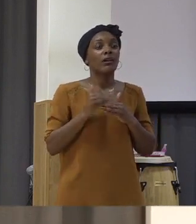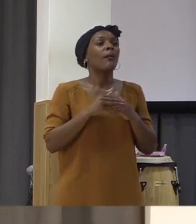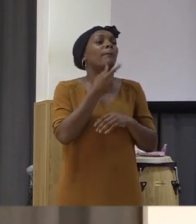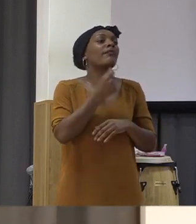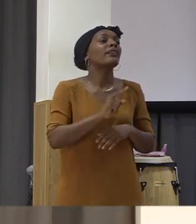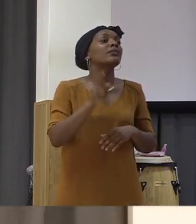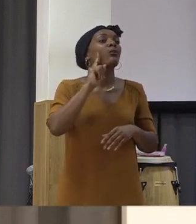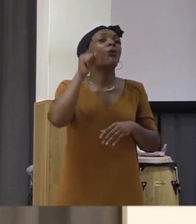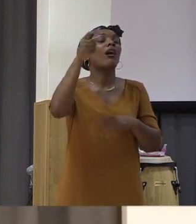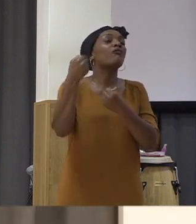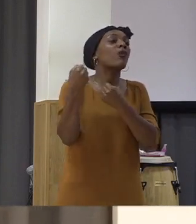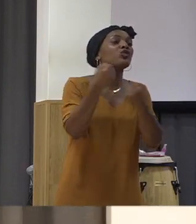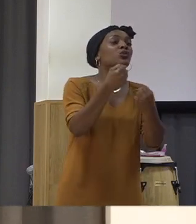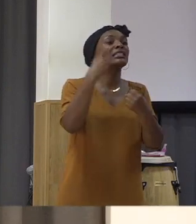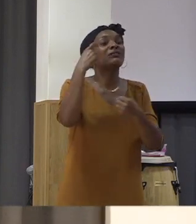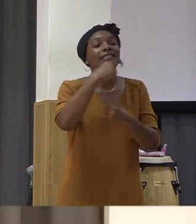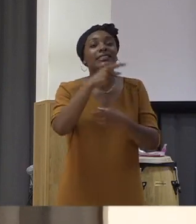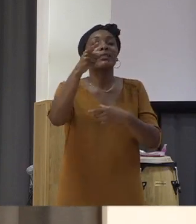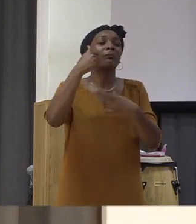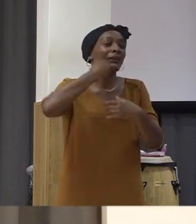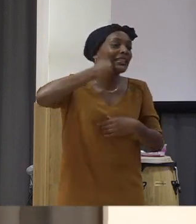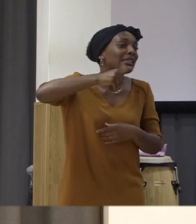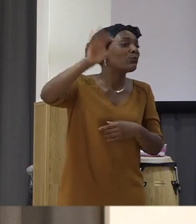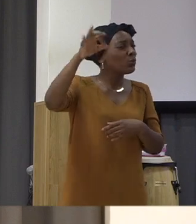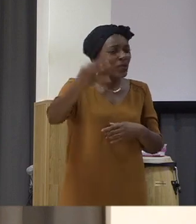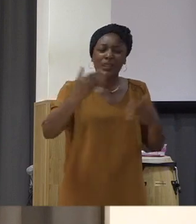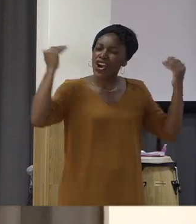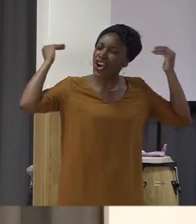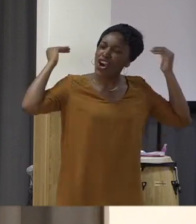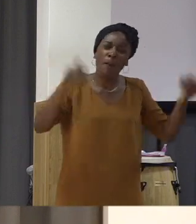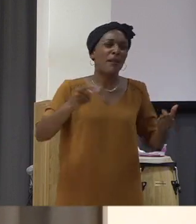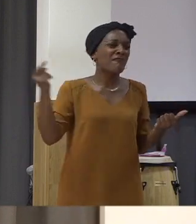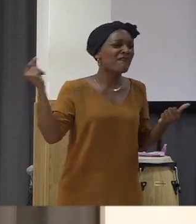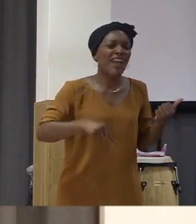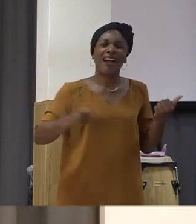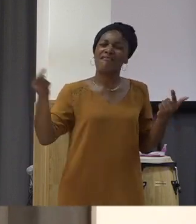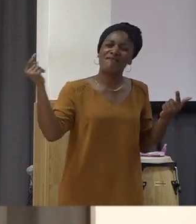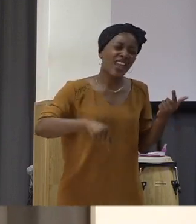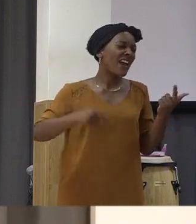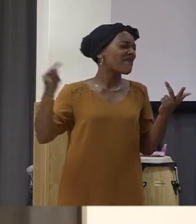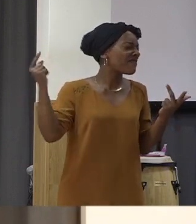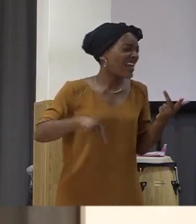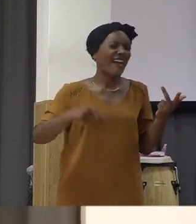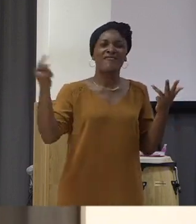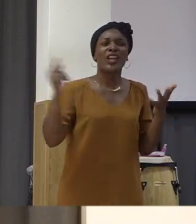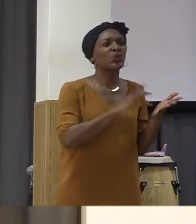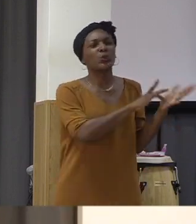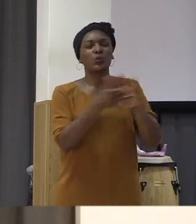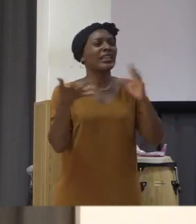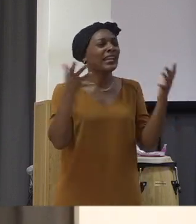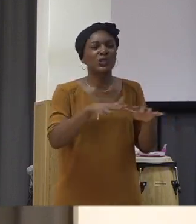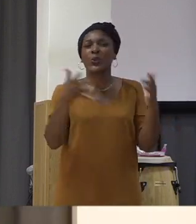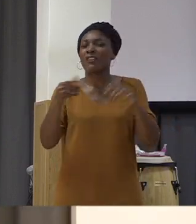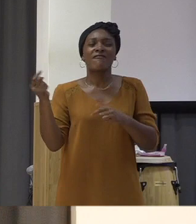déjà ce qu'elle est aujourd'hui, c'était des fois difficile, pénible, mais je venais quand même à chacune de ces réunions et c'était